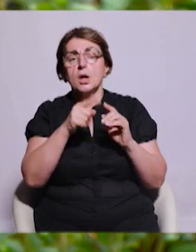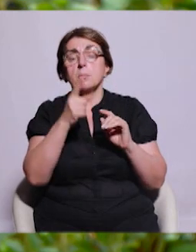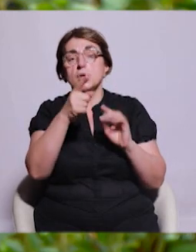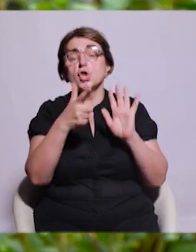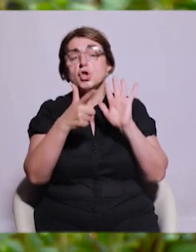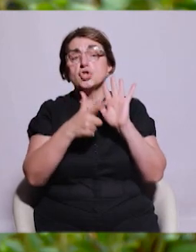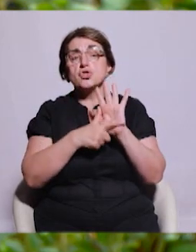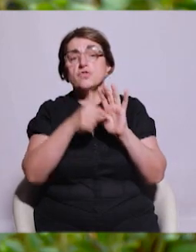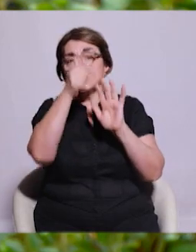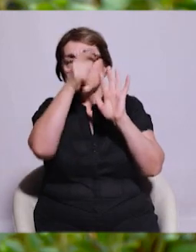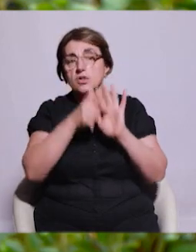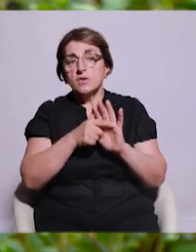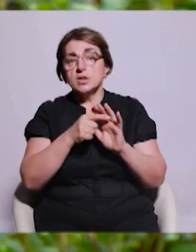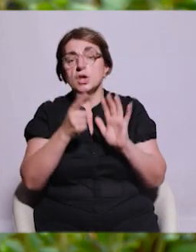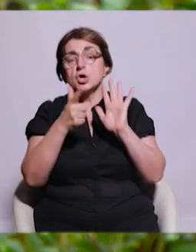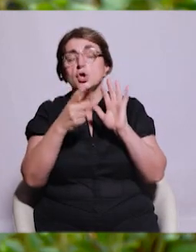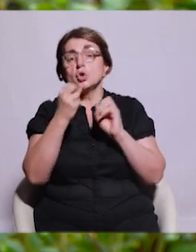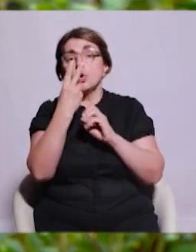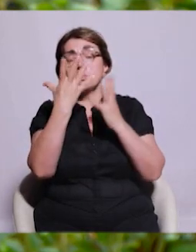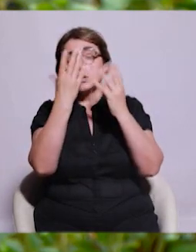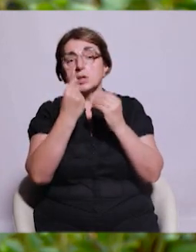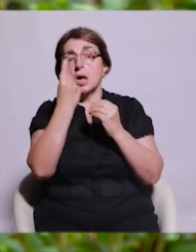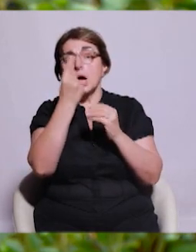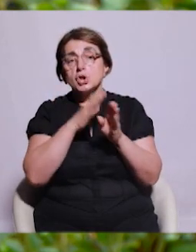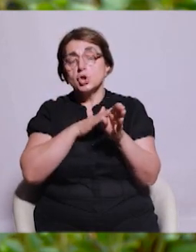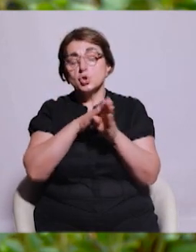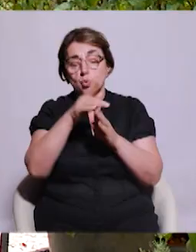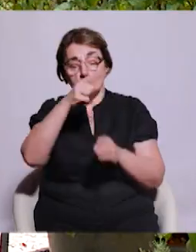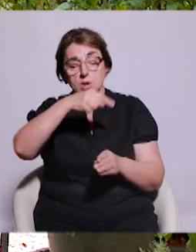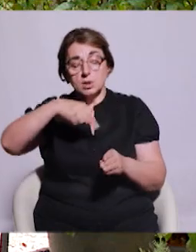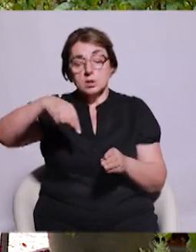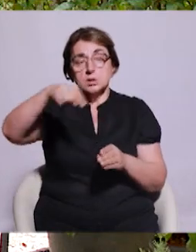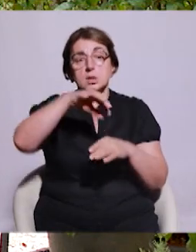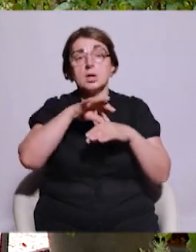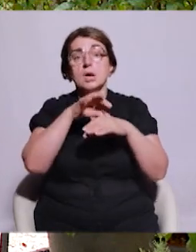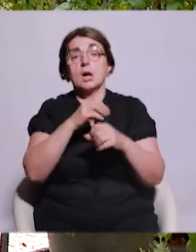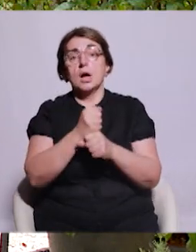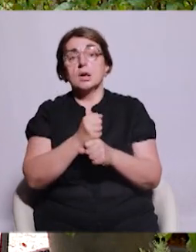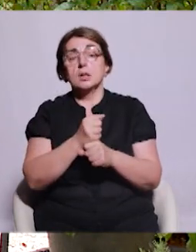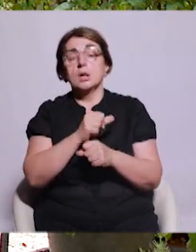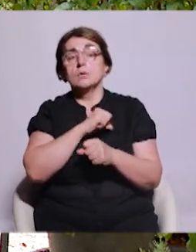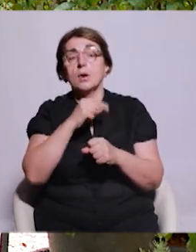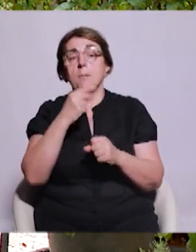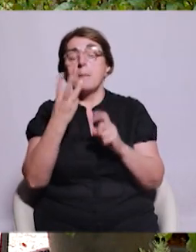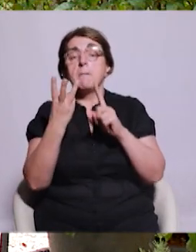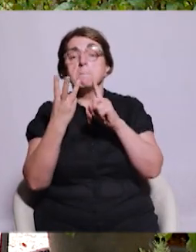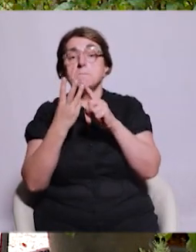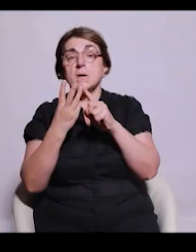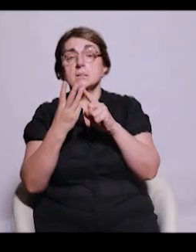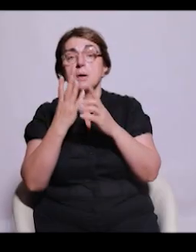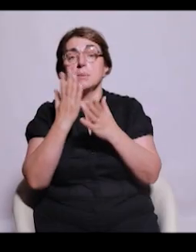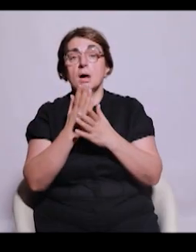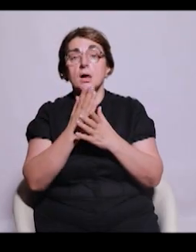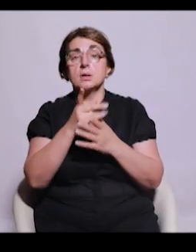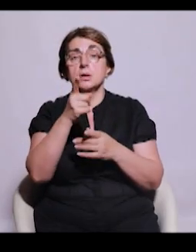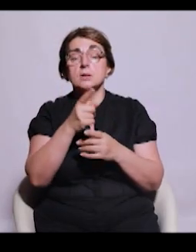დღე სჭირდება იმისთვის, რომ მზის გარშემო ერთი სრული წრე შეასრულოს. შემდეგი პლანეტა მზის სისტემიდან მესამე პლანეტაა